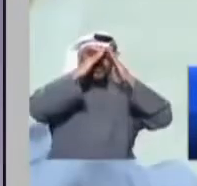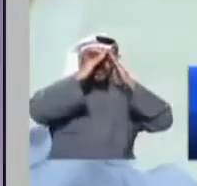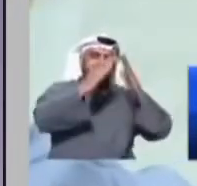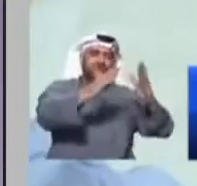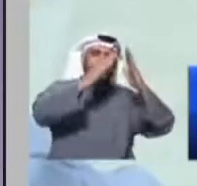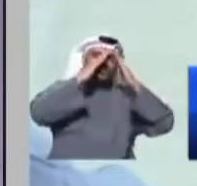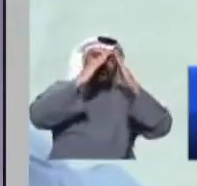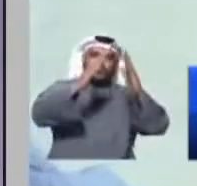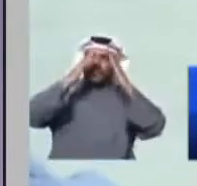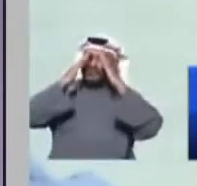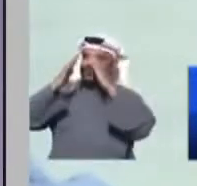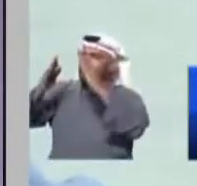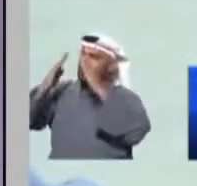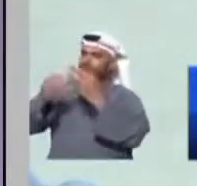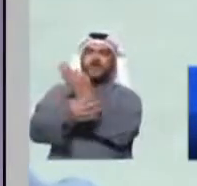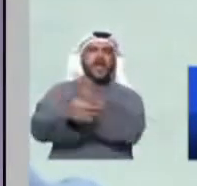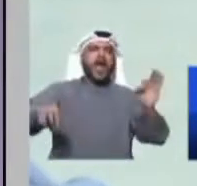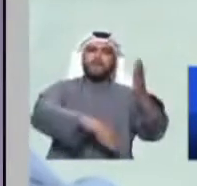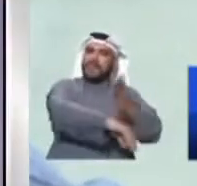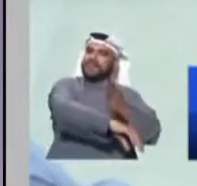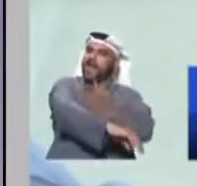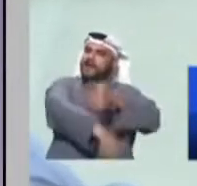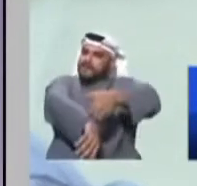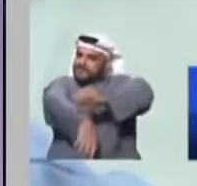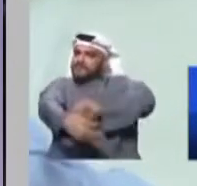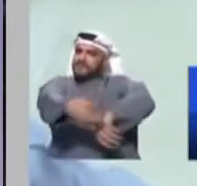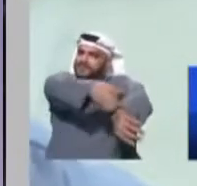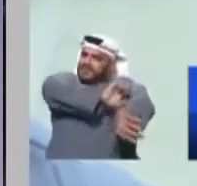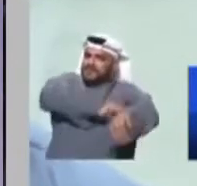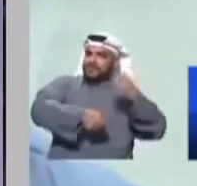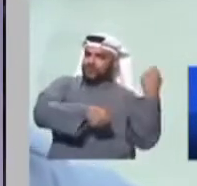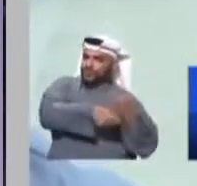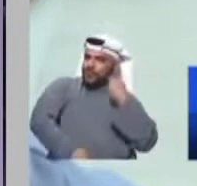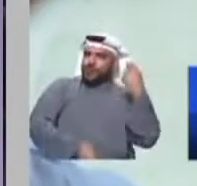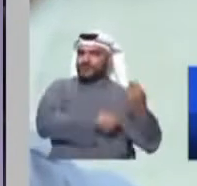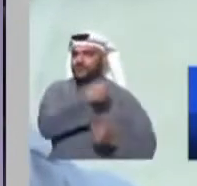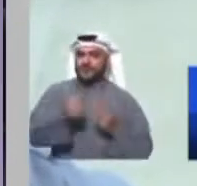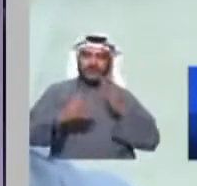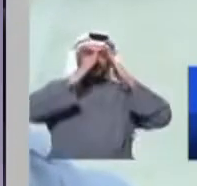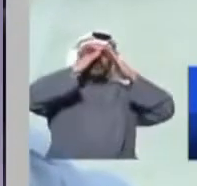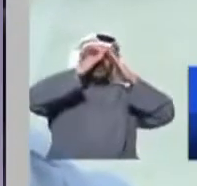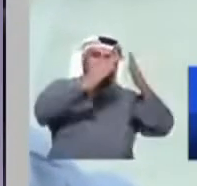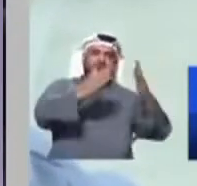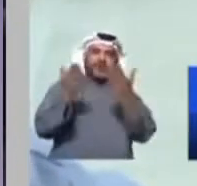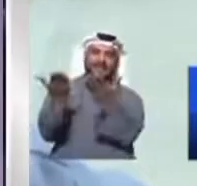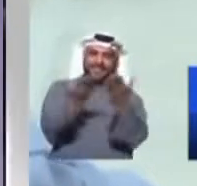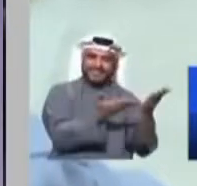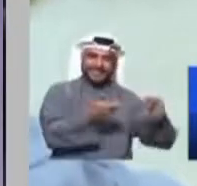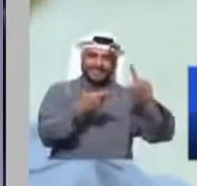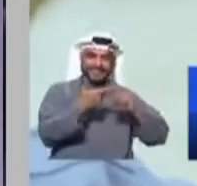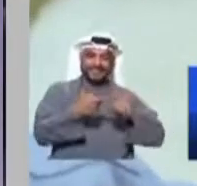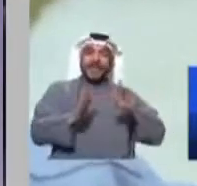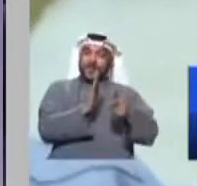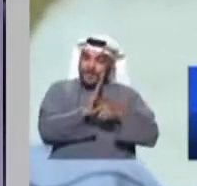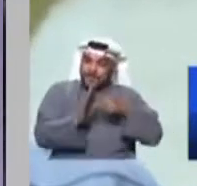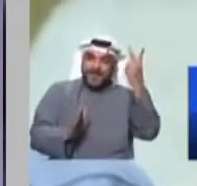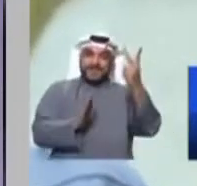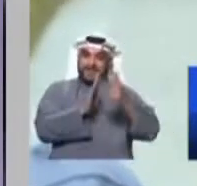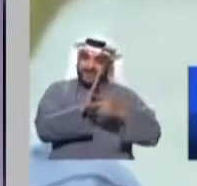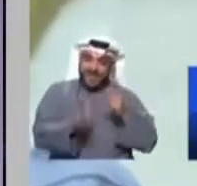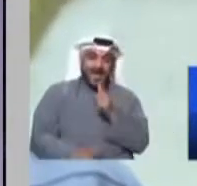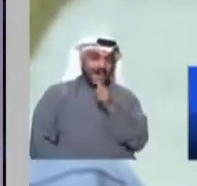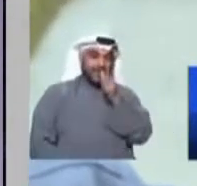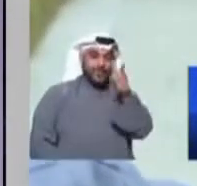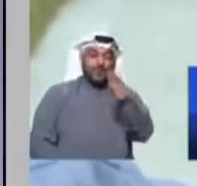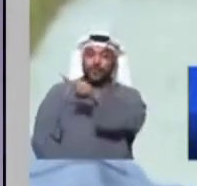هذا المركز، مركز جابر الأحمد الثقافي، على الجهد الكبير اللي قاموا فيه، واحنا من هالمكان أيضا يعني نجدد ونأكد دعمنا